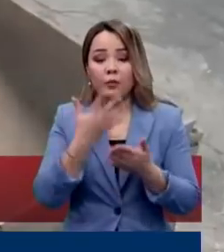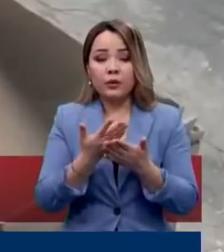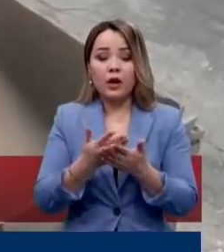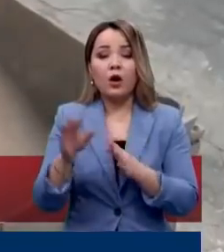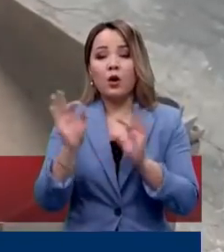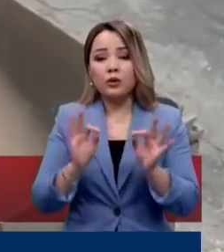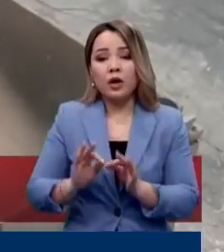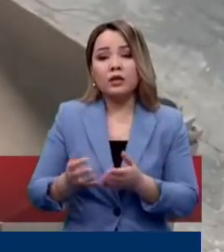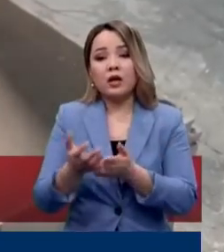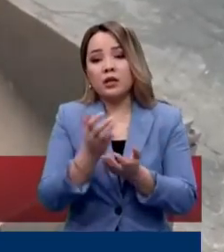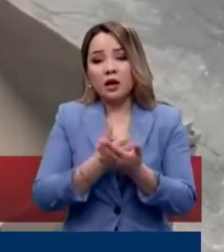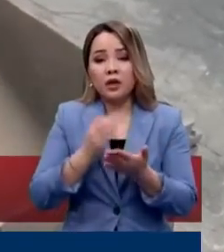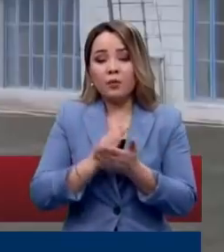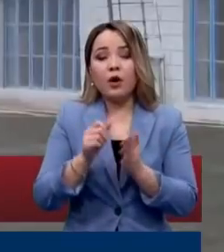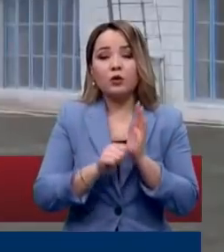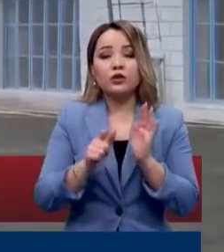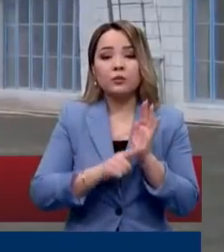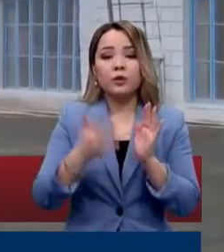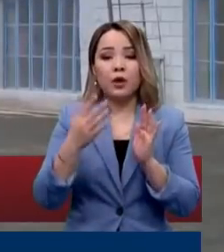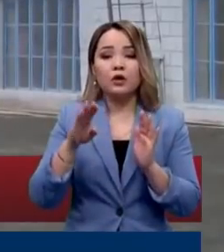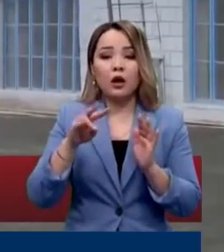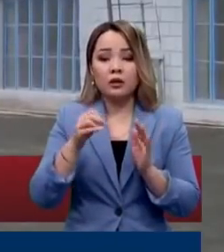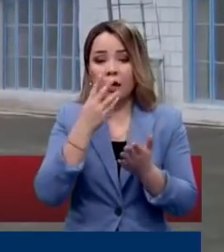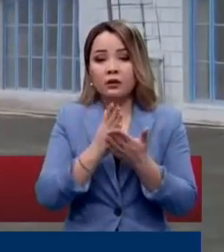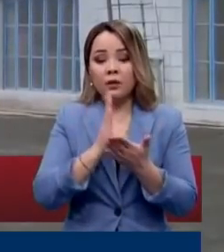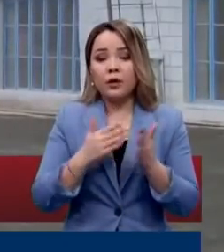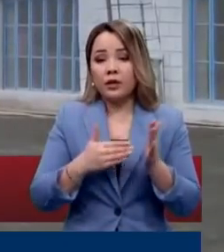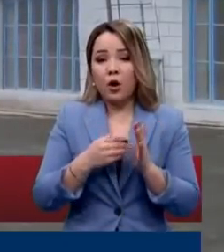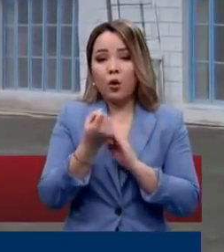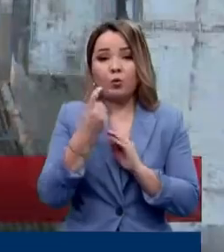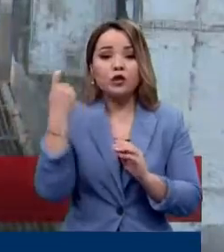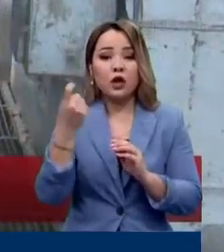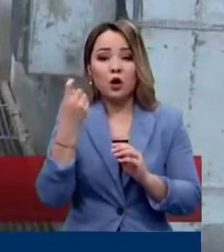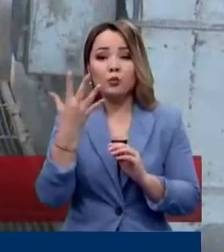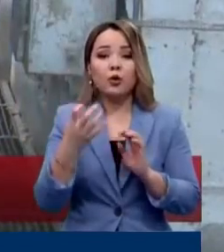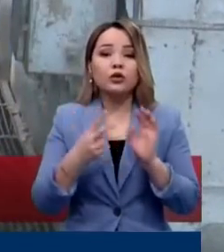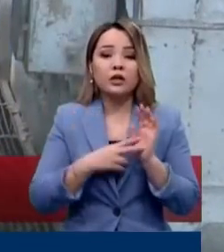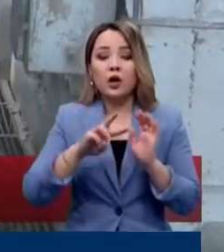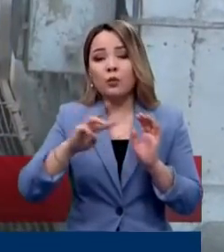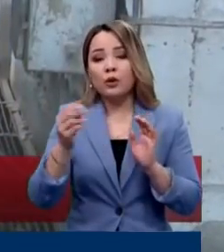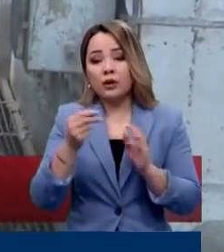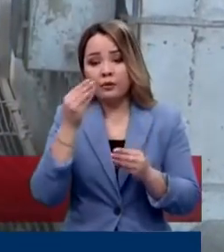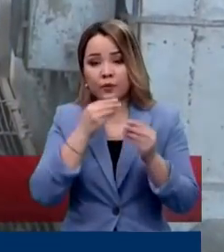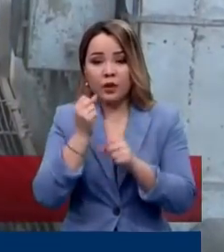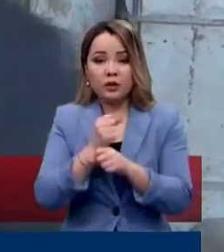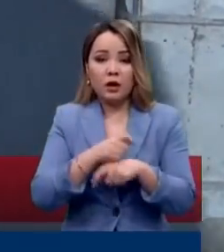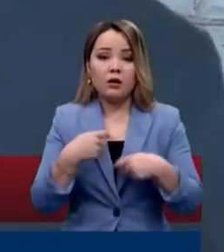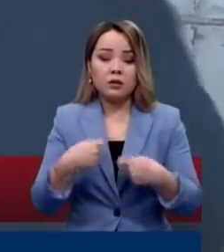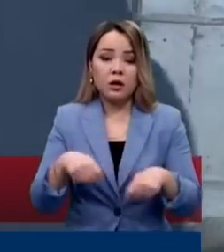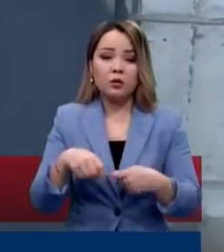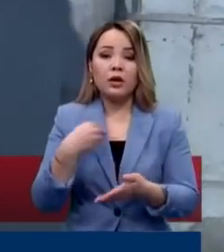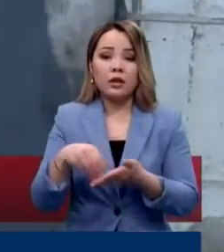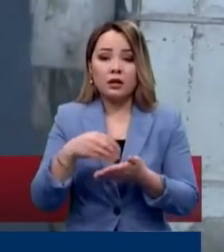жиым терімі небәрі 675 тонна ғана болған. Ол 11 шаруашылықпен 507 миллион теңгеге сауда саттық